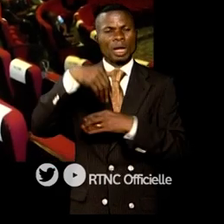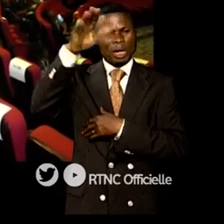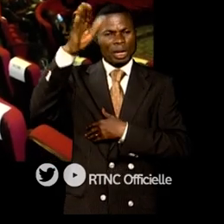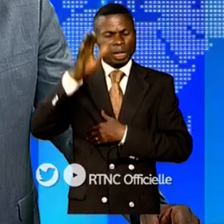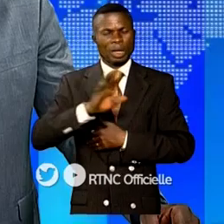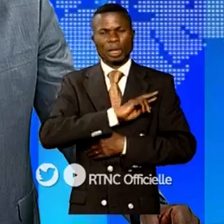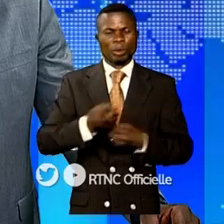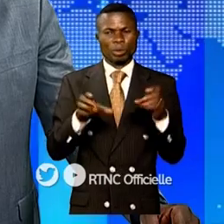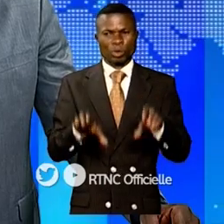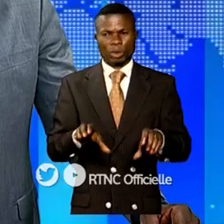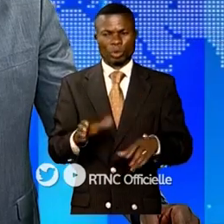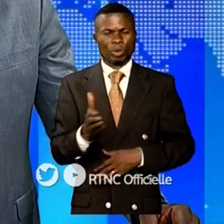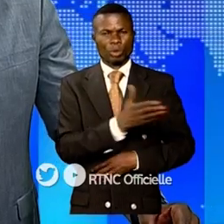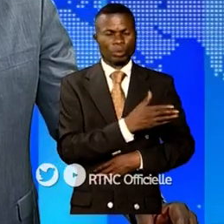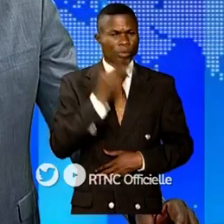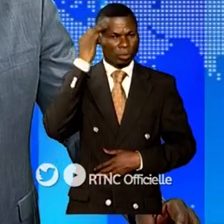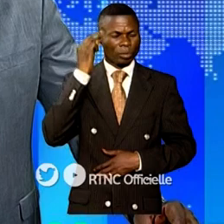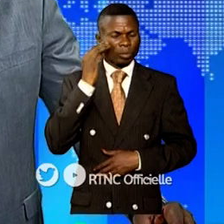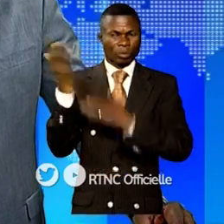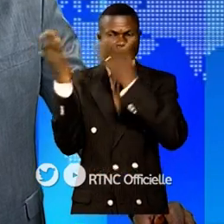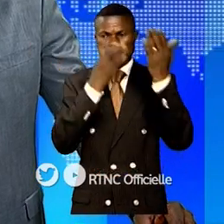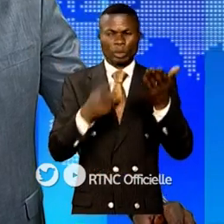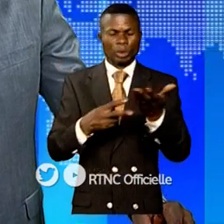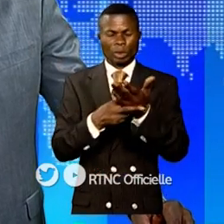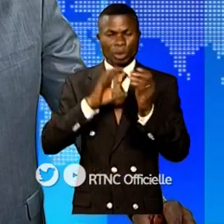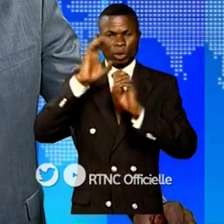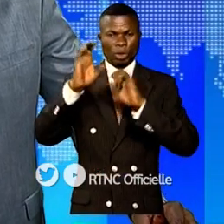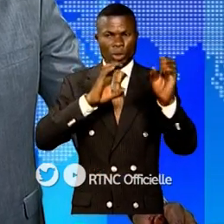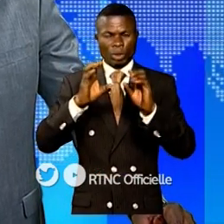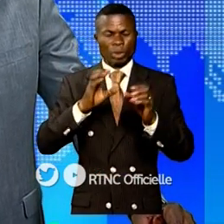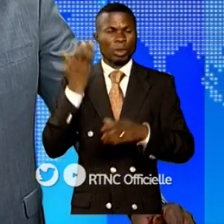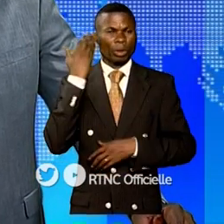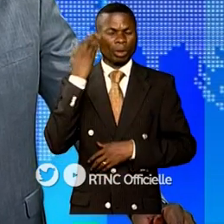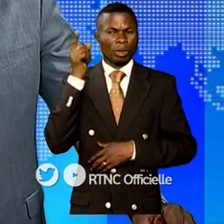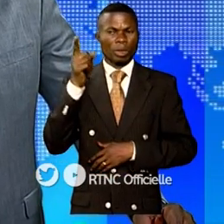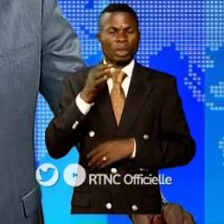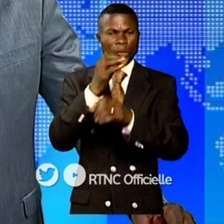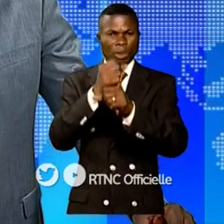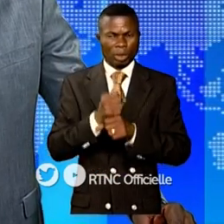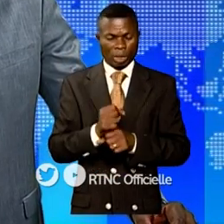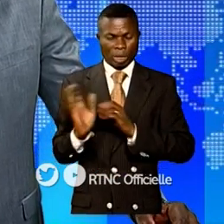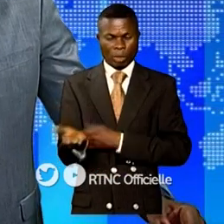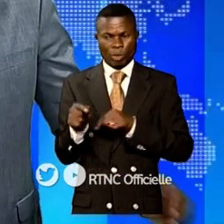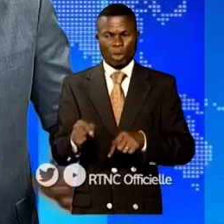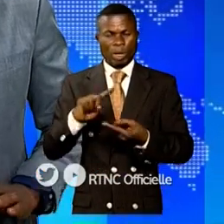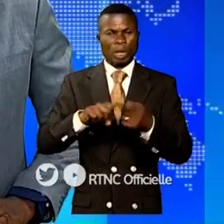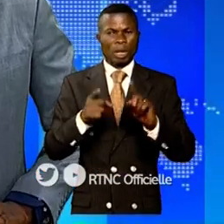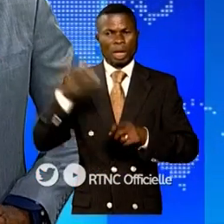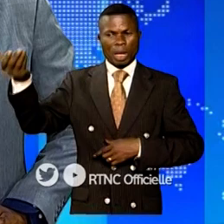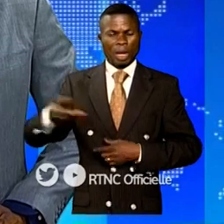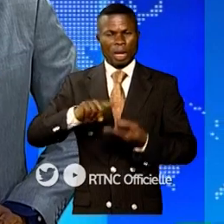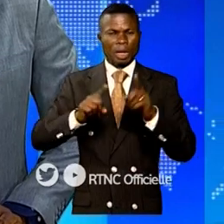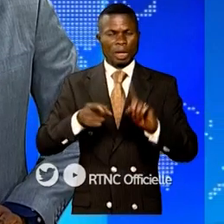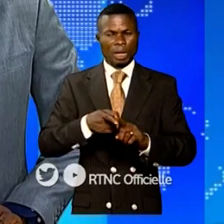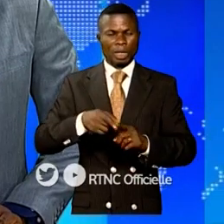démocratique du Congo. Le ministre des Transports et Voies des Communications, Didier Manzenga, a reçu ce matin son homologue centrafricain